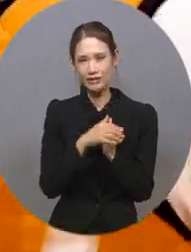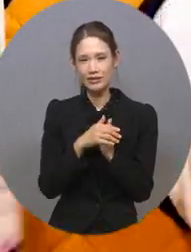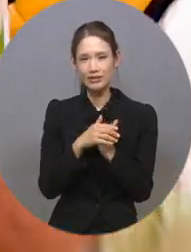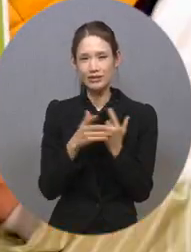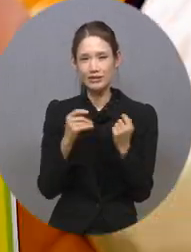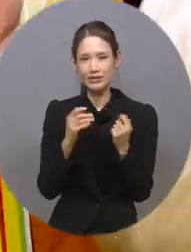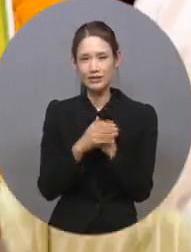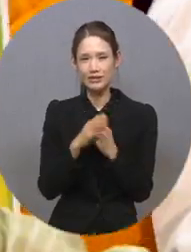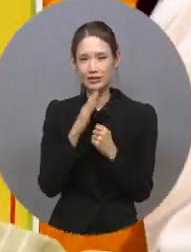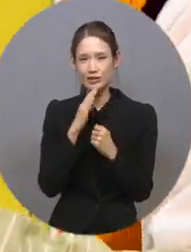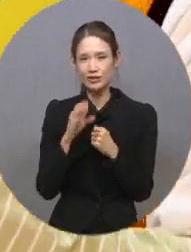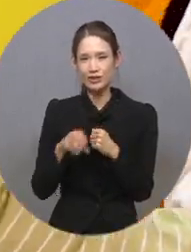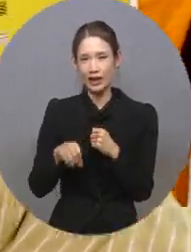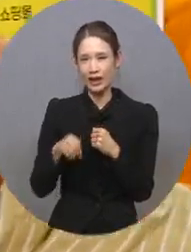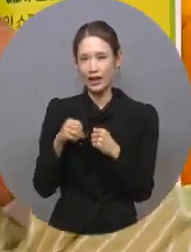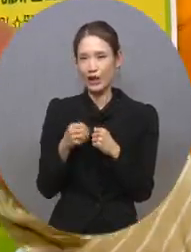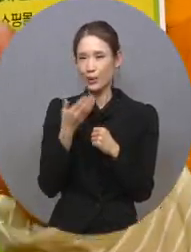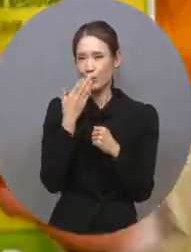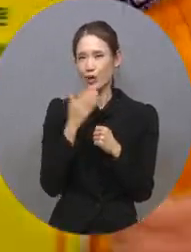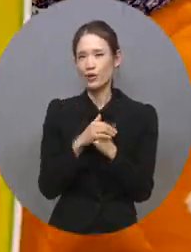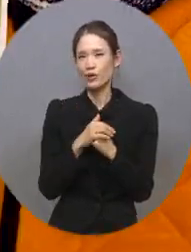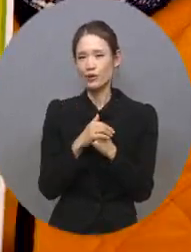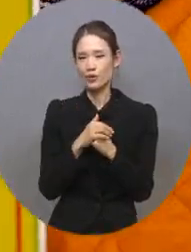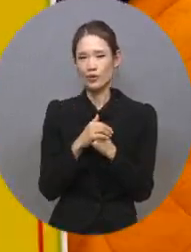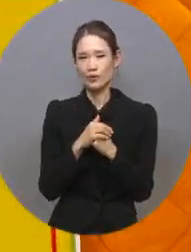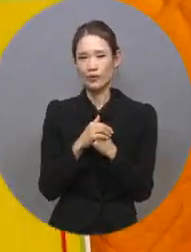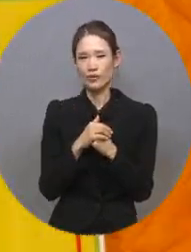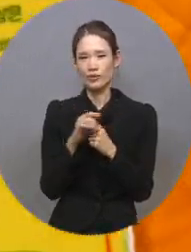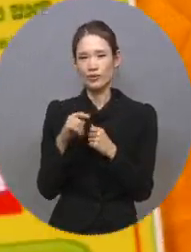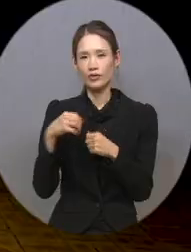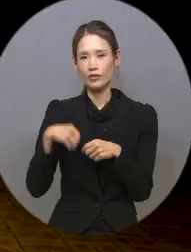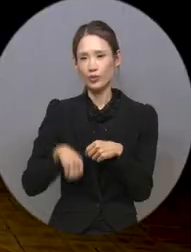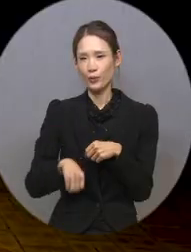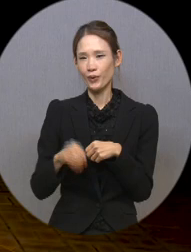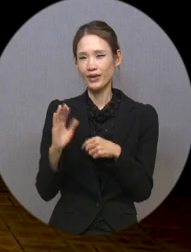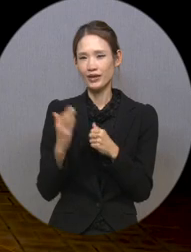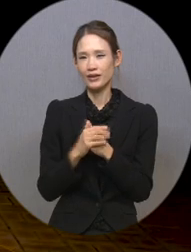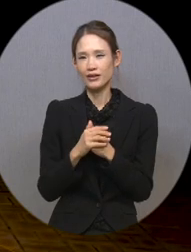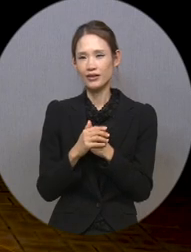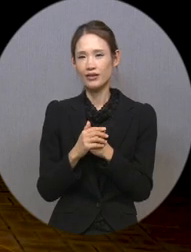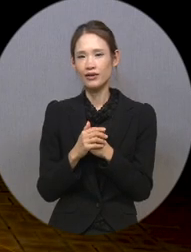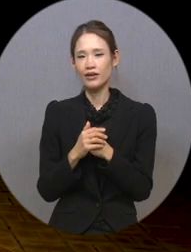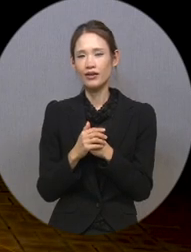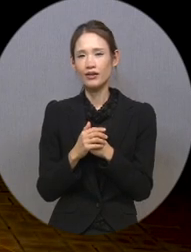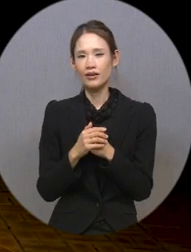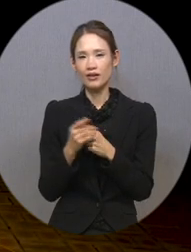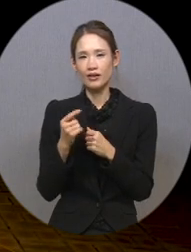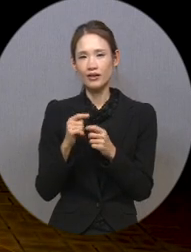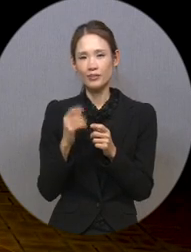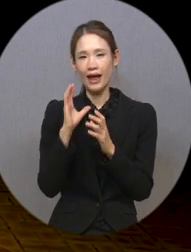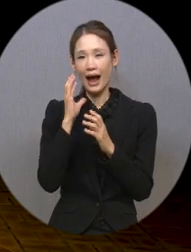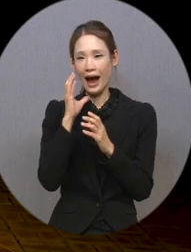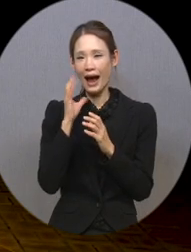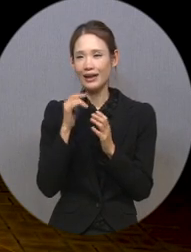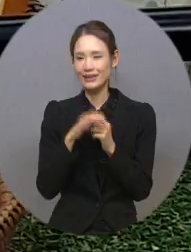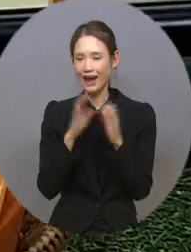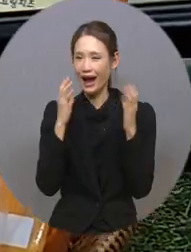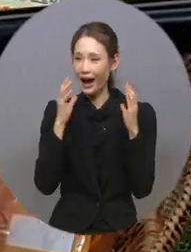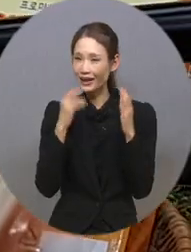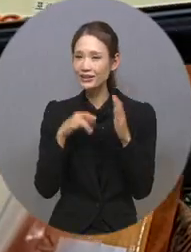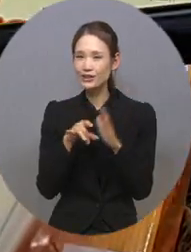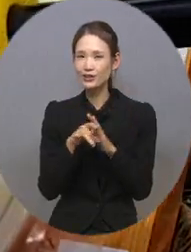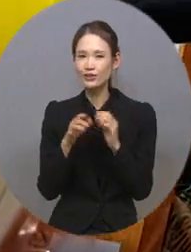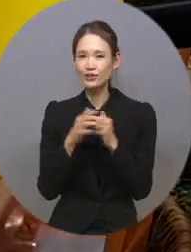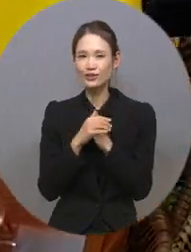맞아요. 갖고 다니는 꺼내 딱 먹으면 양갱 요 잘 나와요. 이거 중요한 거 아니에요. 자 그리고 그 옆에 우리 아이들을 위해서